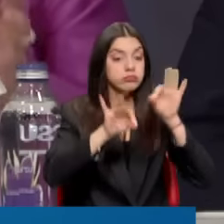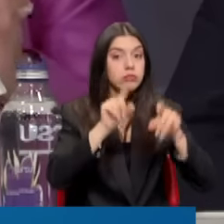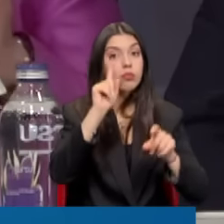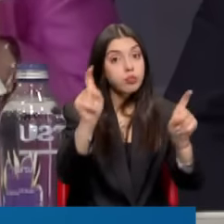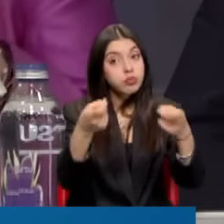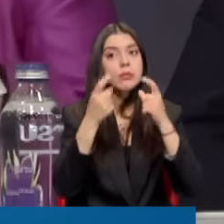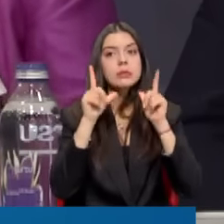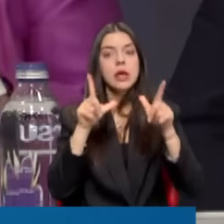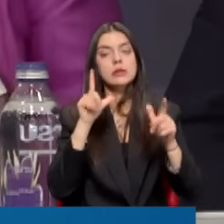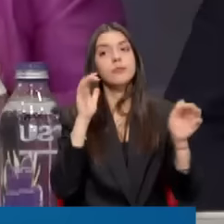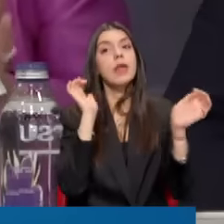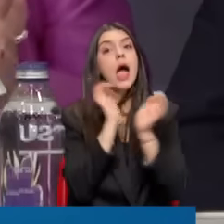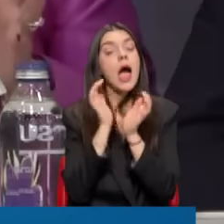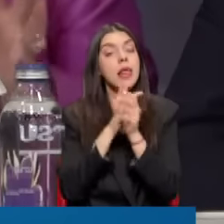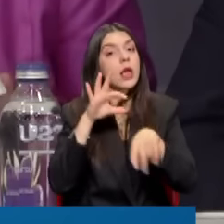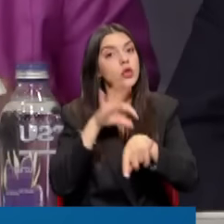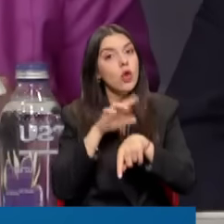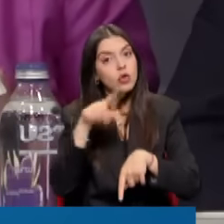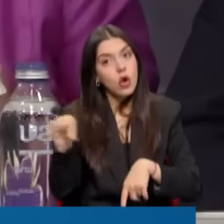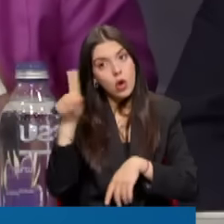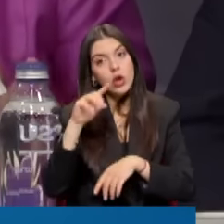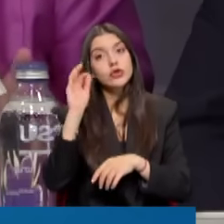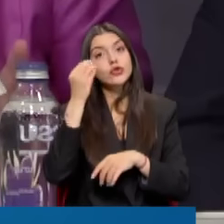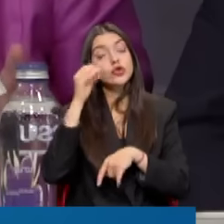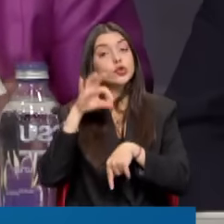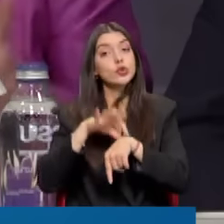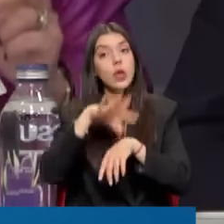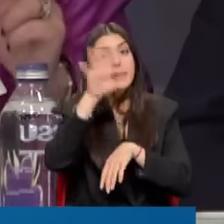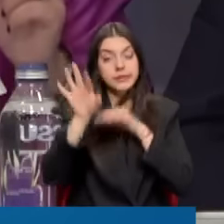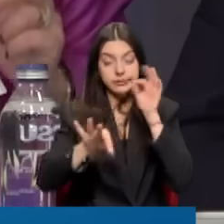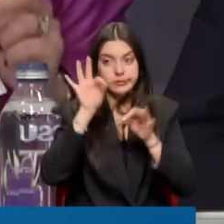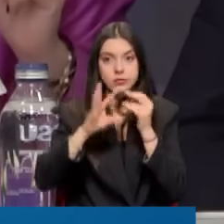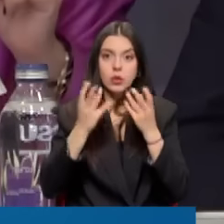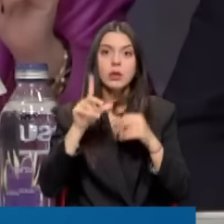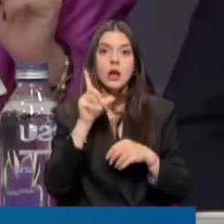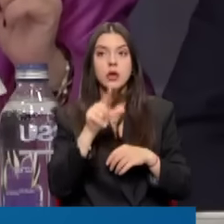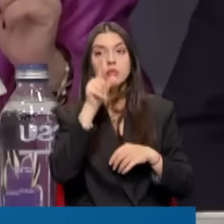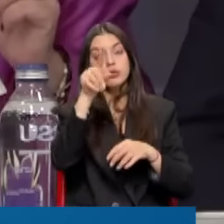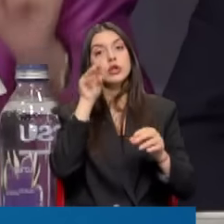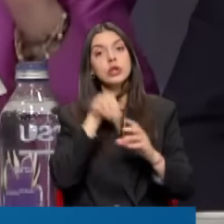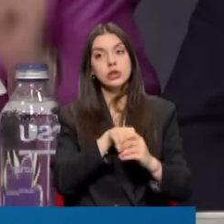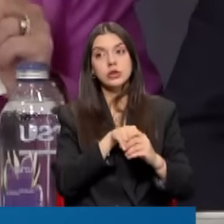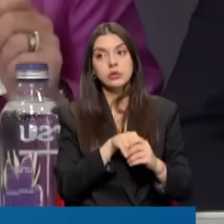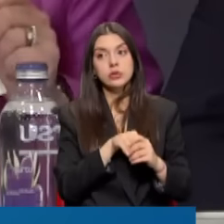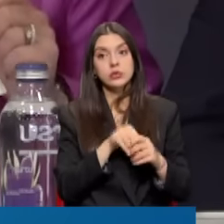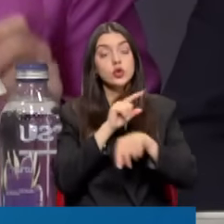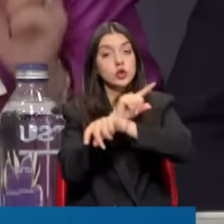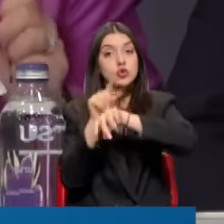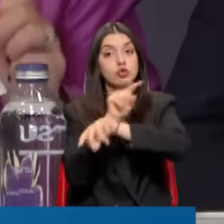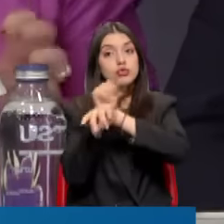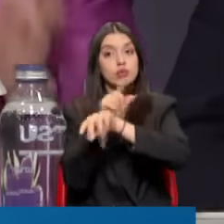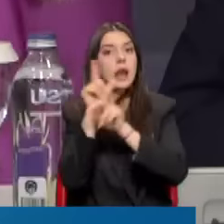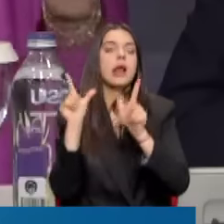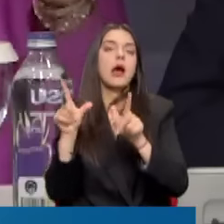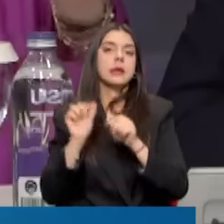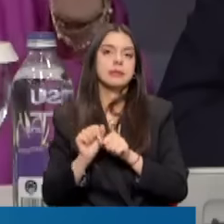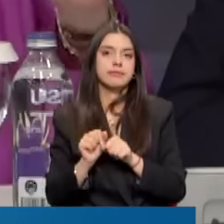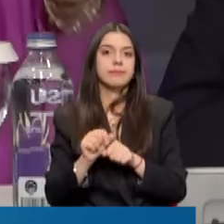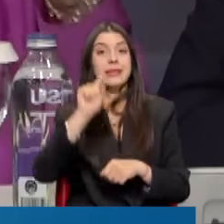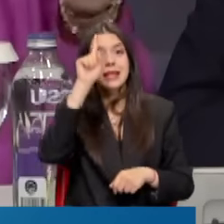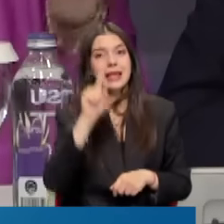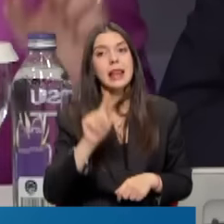aile hekimlerinin ve çocuk hekimlerinin tespit etmesi gerekiyor Bunun için süreye ihtiyacımız var Yani